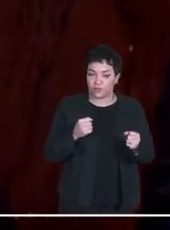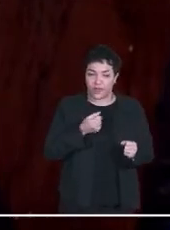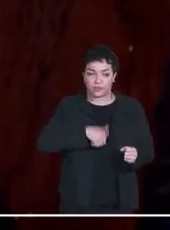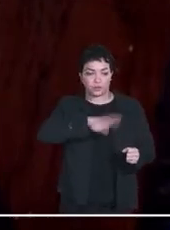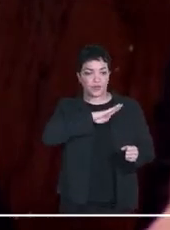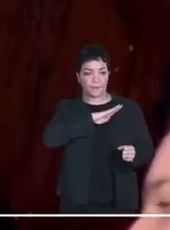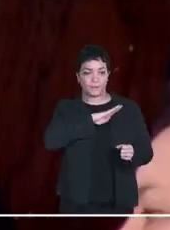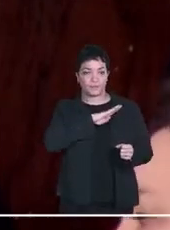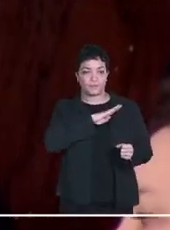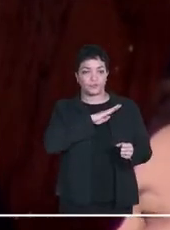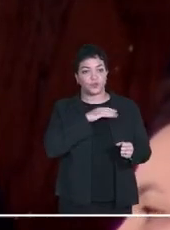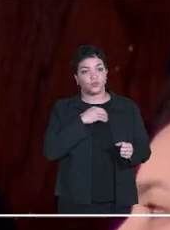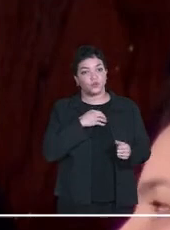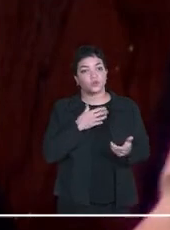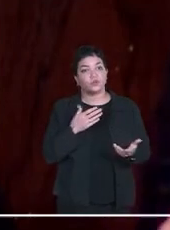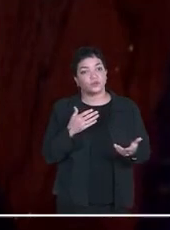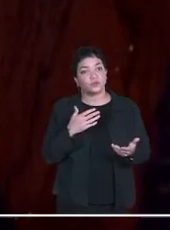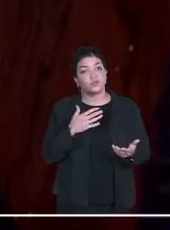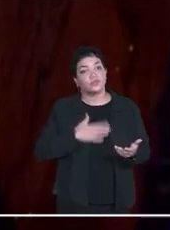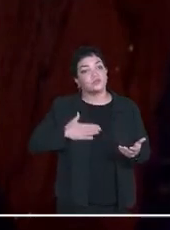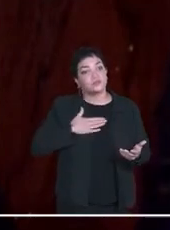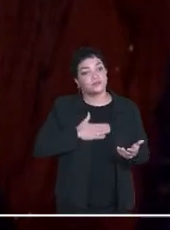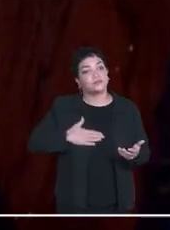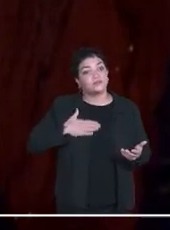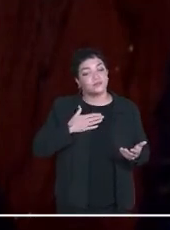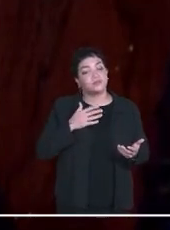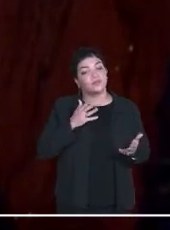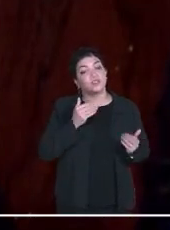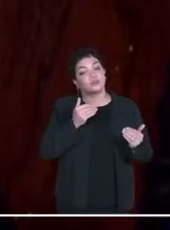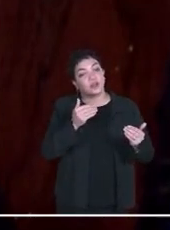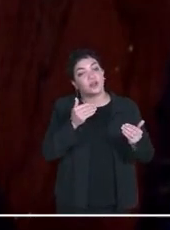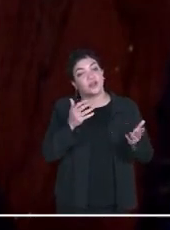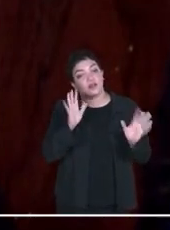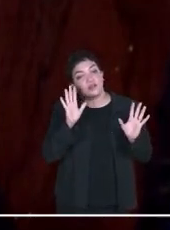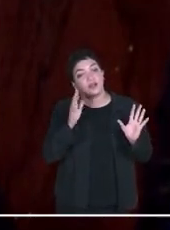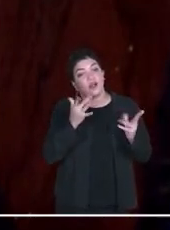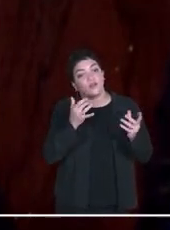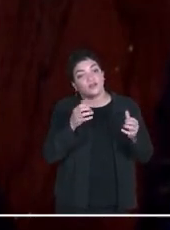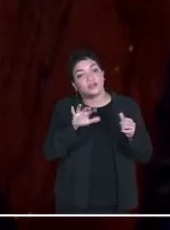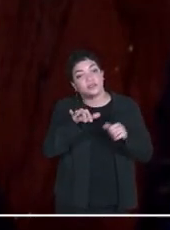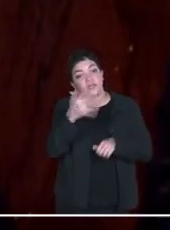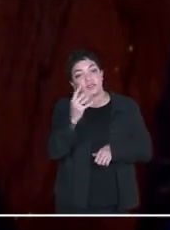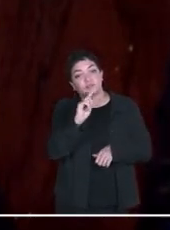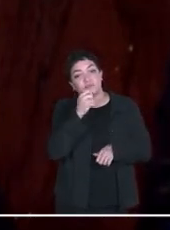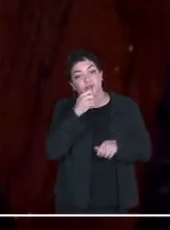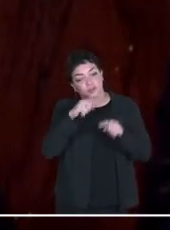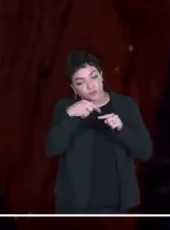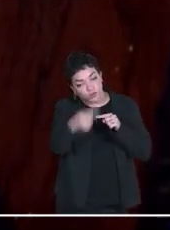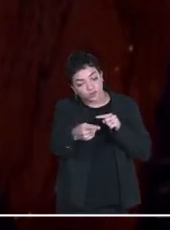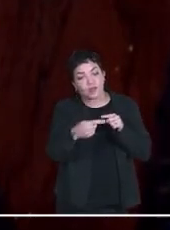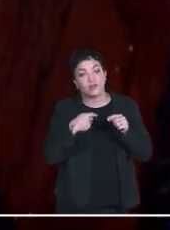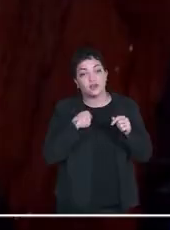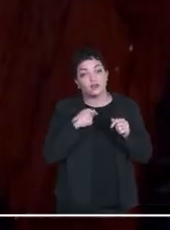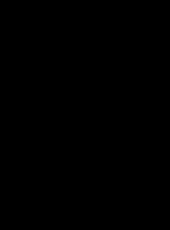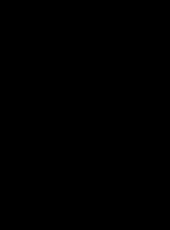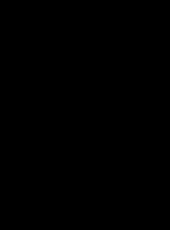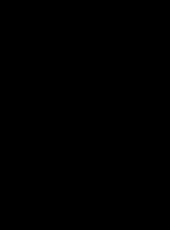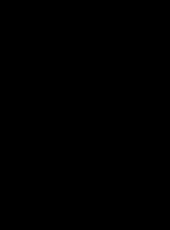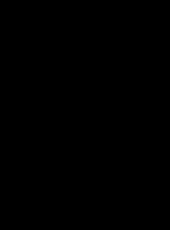invite et j'espère avoir le plaisir de vous croiser à la fresque de la biodiversité le 15 mars prochain pour que nous puissions en échanger. Merci.